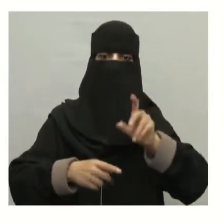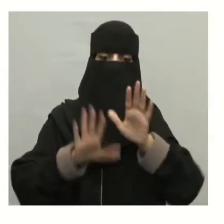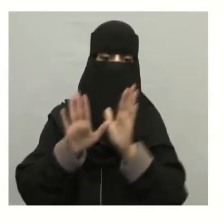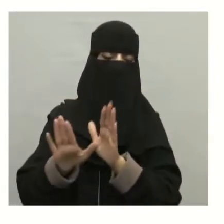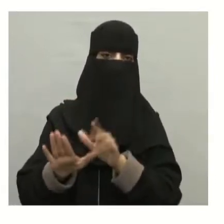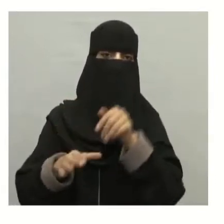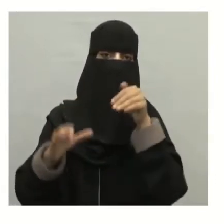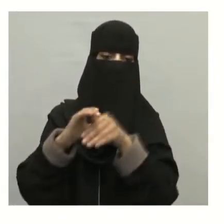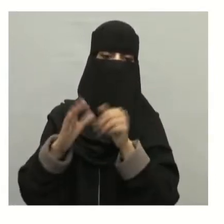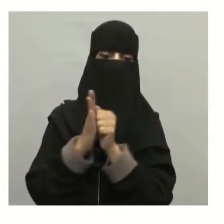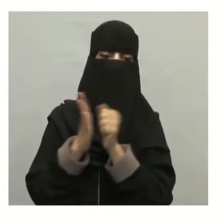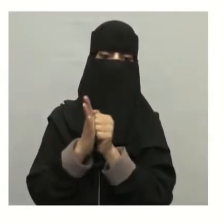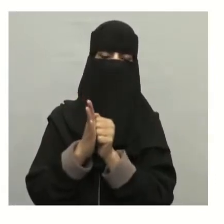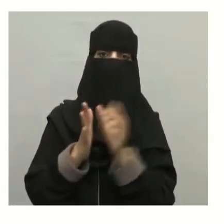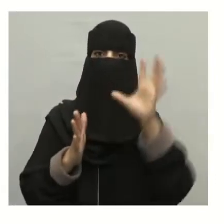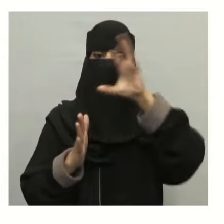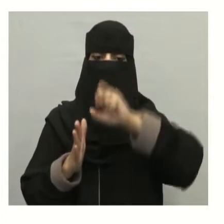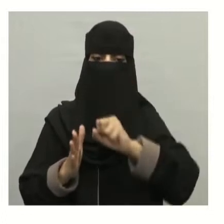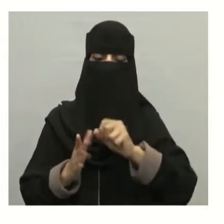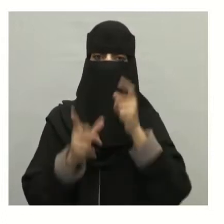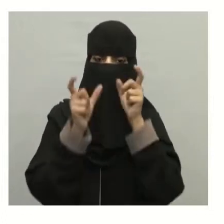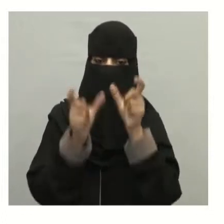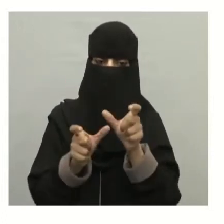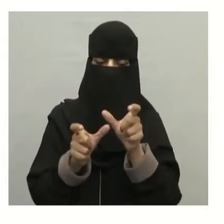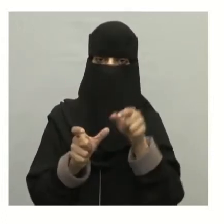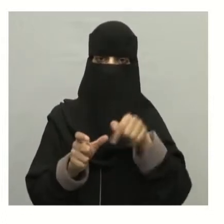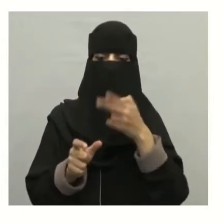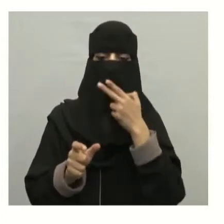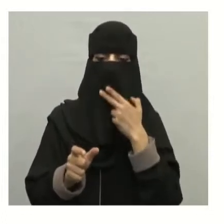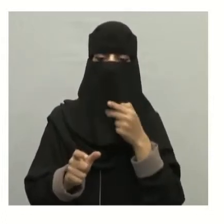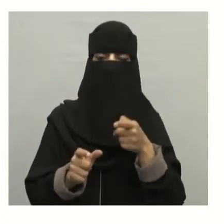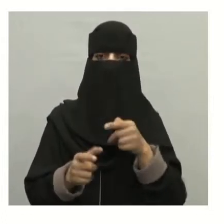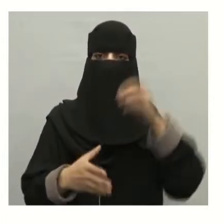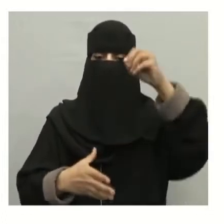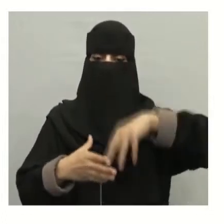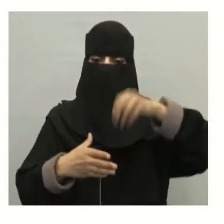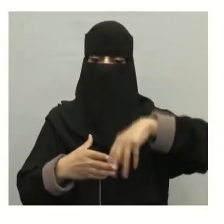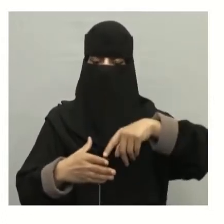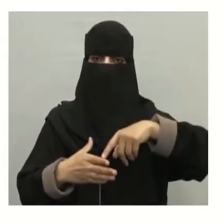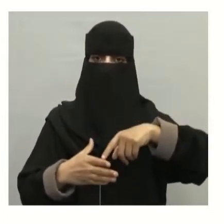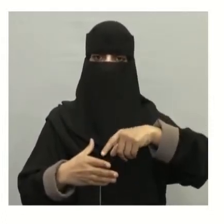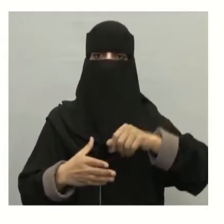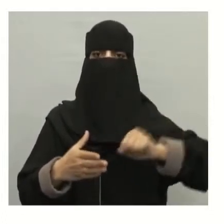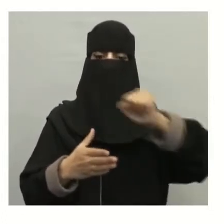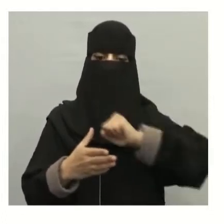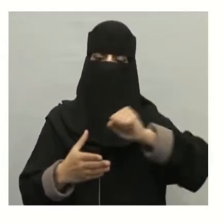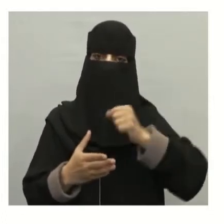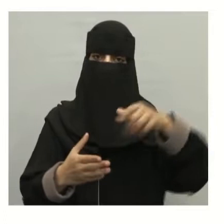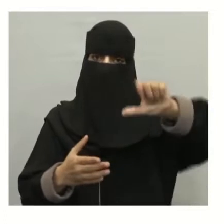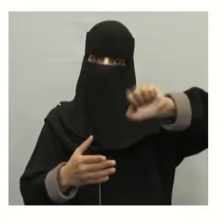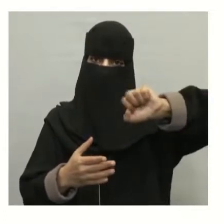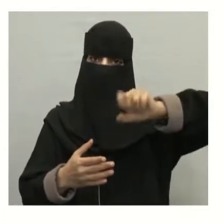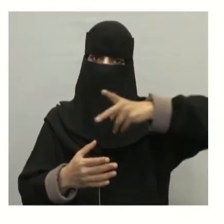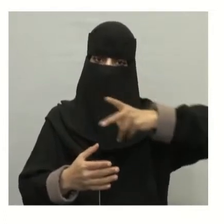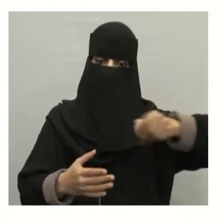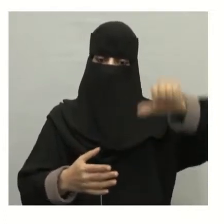تترك داخل المنزل ليلا، مع الحرص على تنظيف سلة المهملات بمنظفات